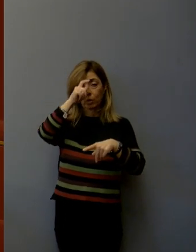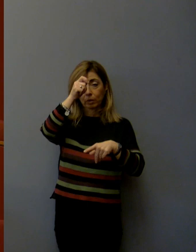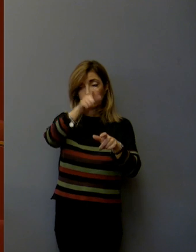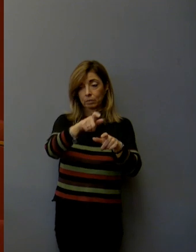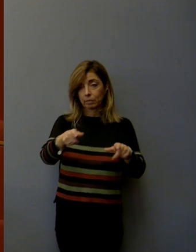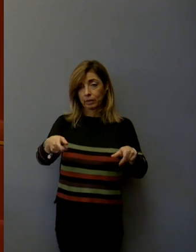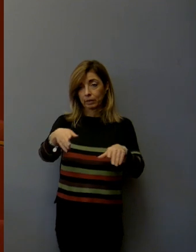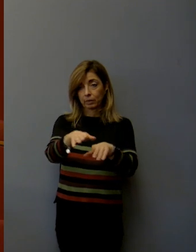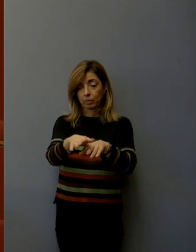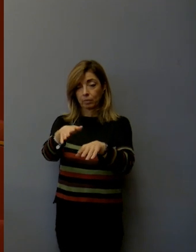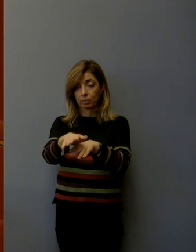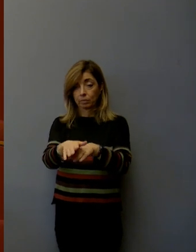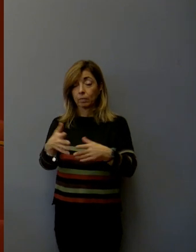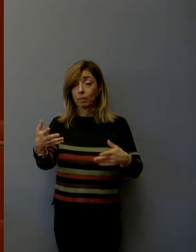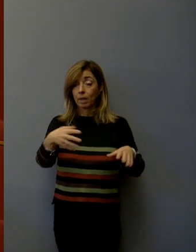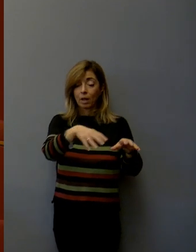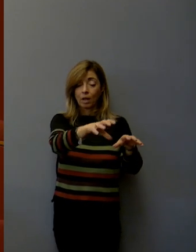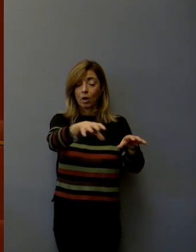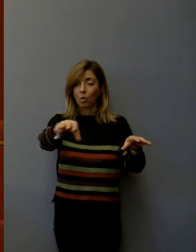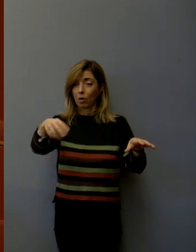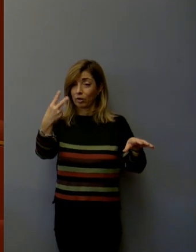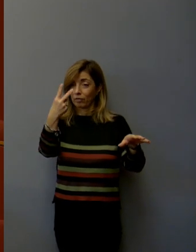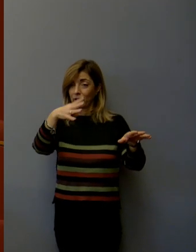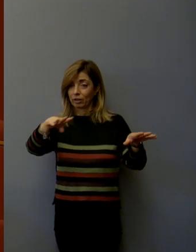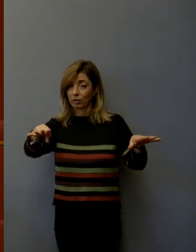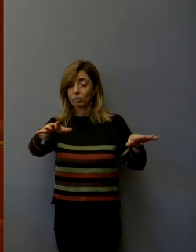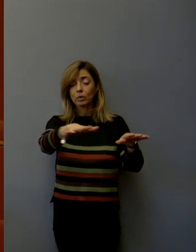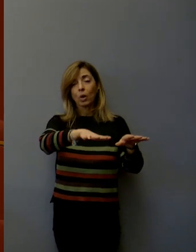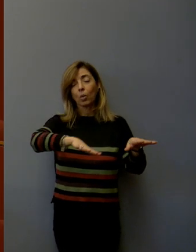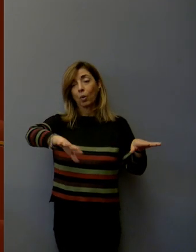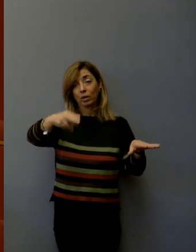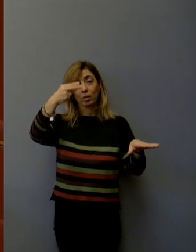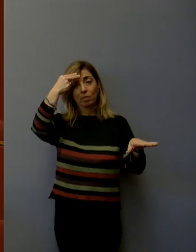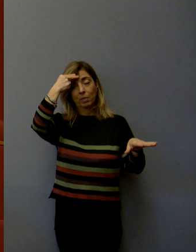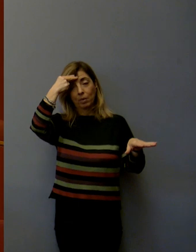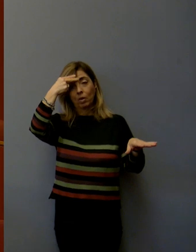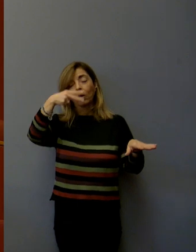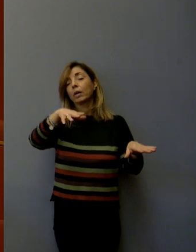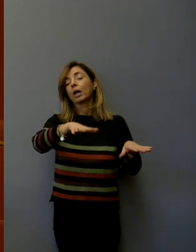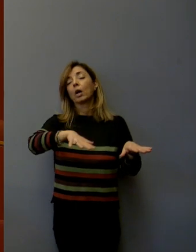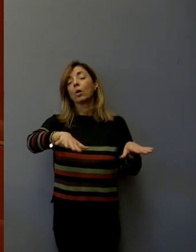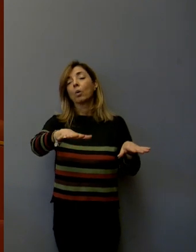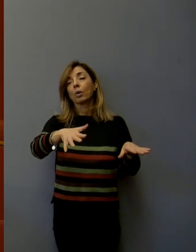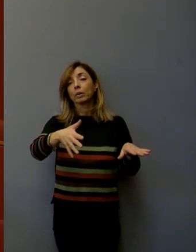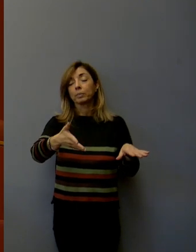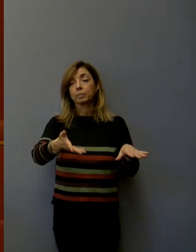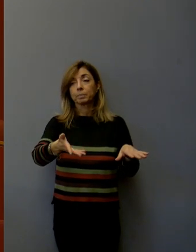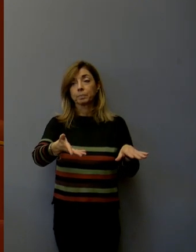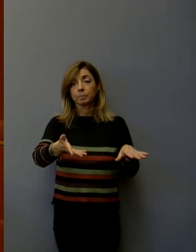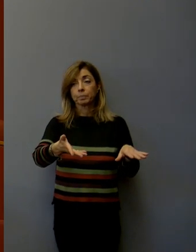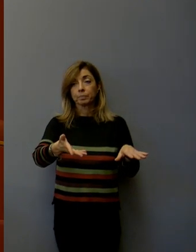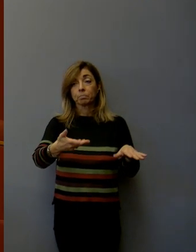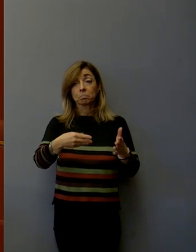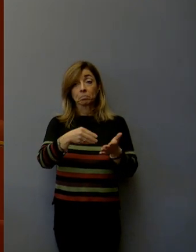ieri sono luoghi di memoria e sono luoghi anche di presenza Ancora oggi perché moltissimi hanno